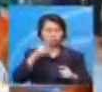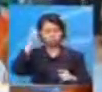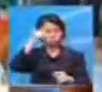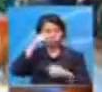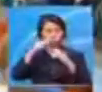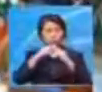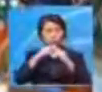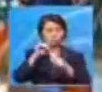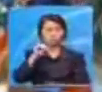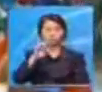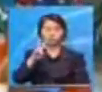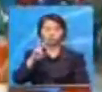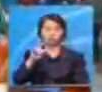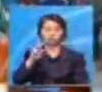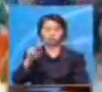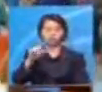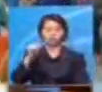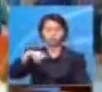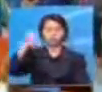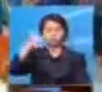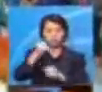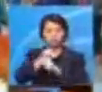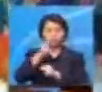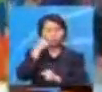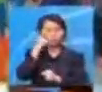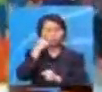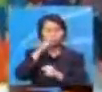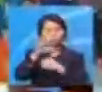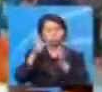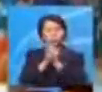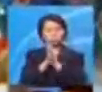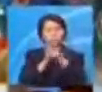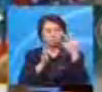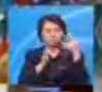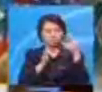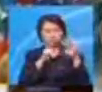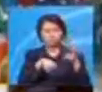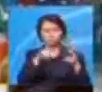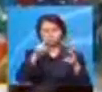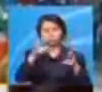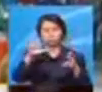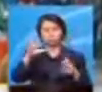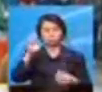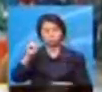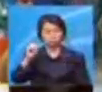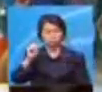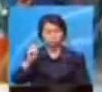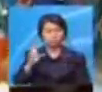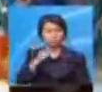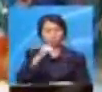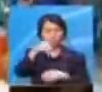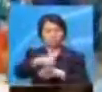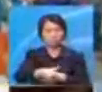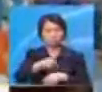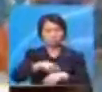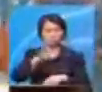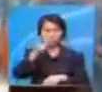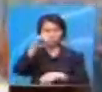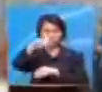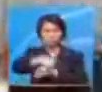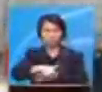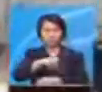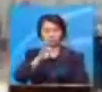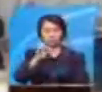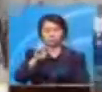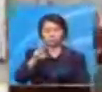rumah Ivana kamnikar yang berjaya mengumpul mata keseluruhan 13.150 malam ini jam 8 malam waktu Malaysia